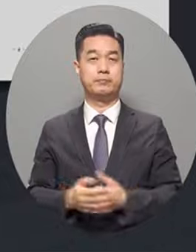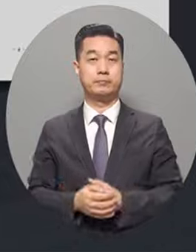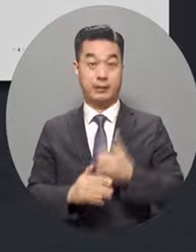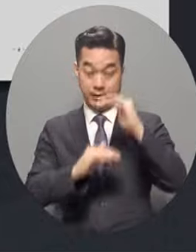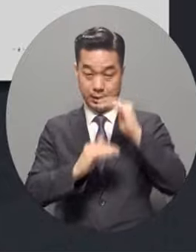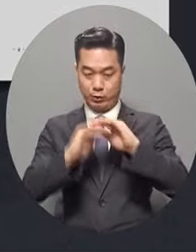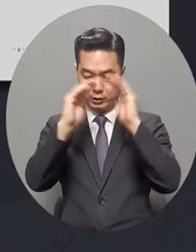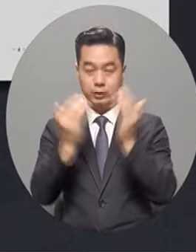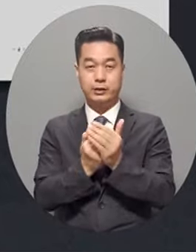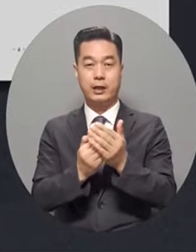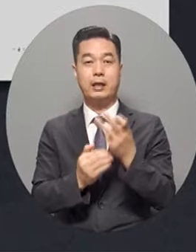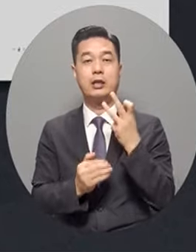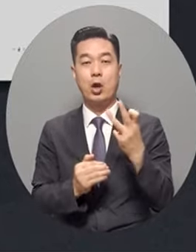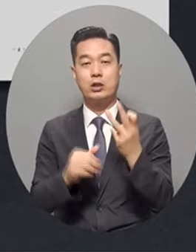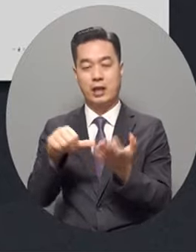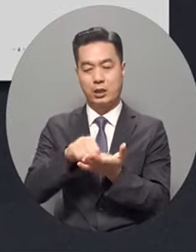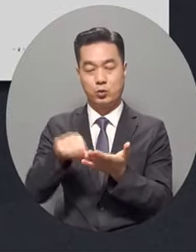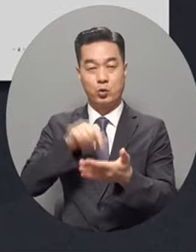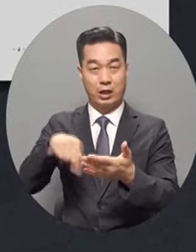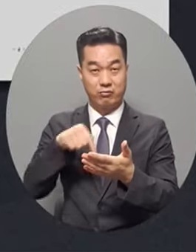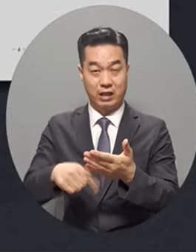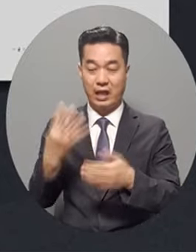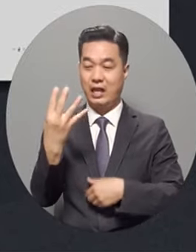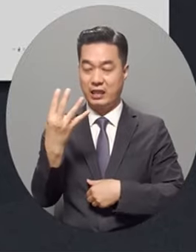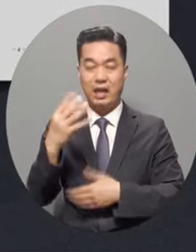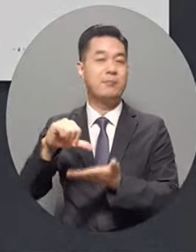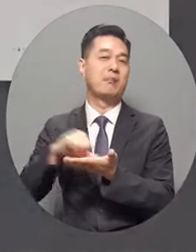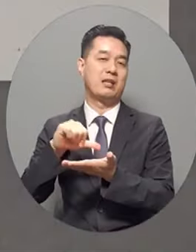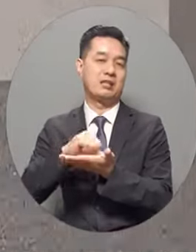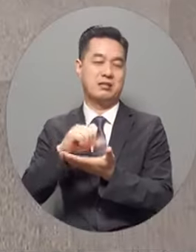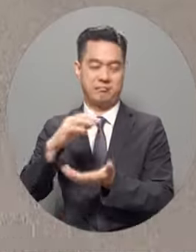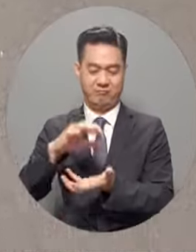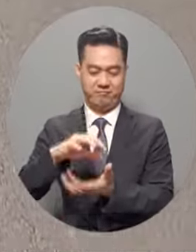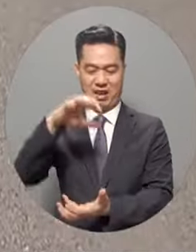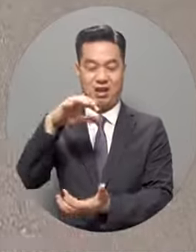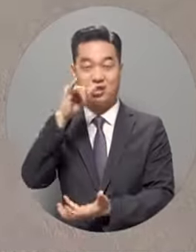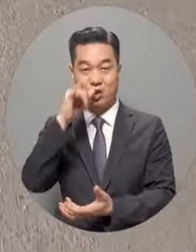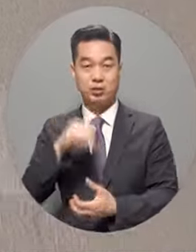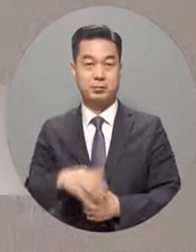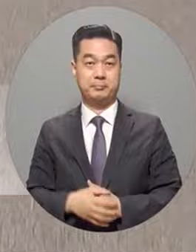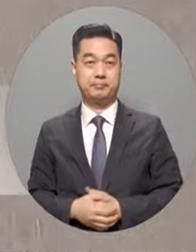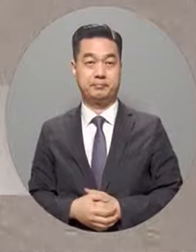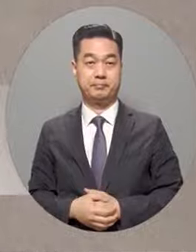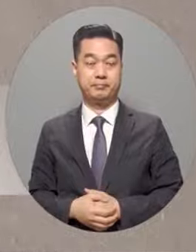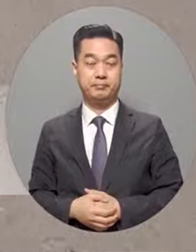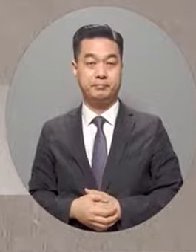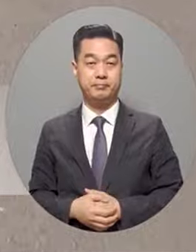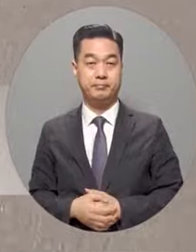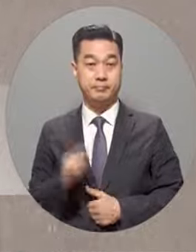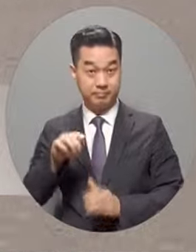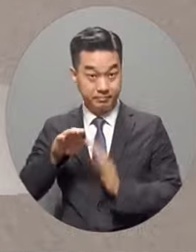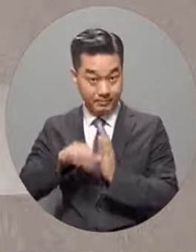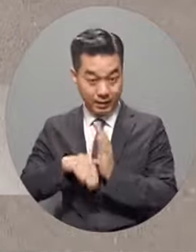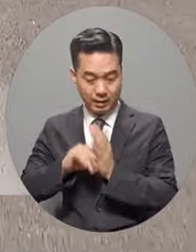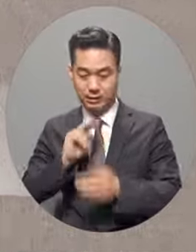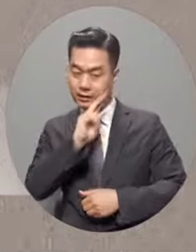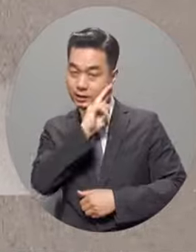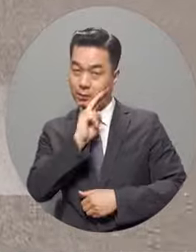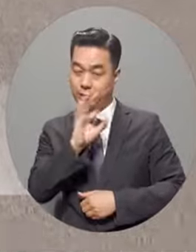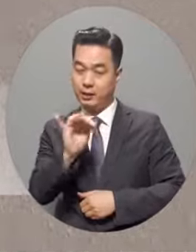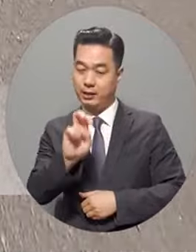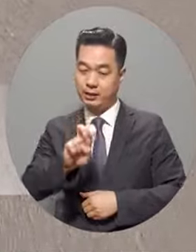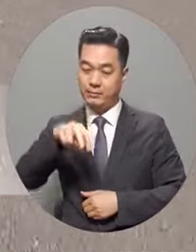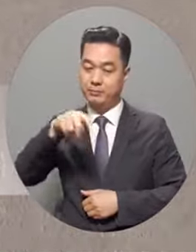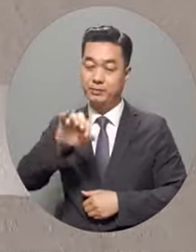전체 13쪽 가운데네 쪽에 걸쳐 빼곡하게 적혀 있습니다 이때까지만 하더라도 혐의자는 임성근